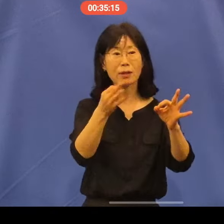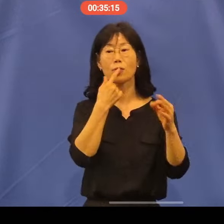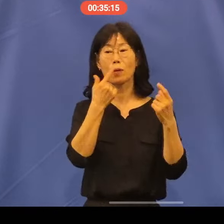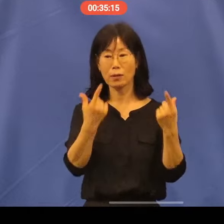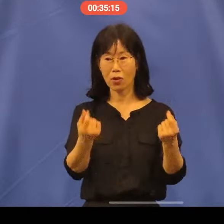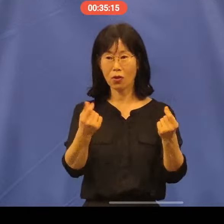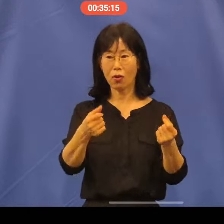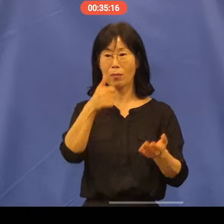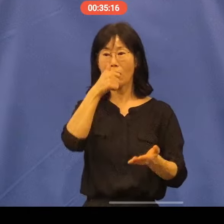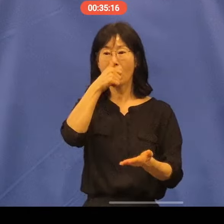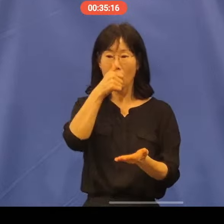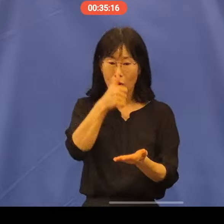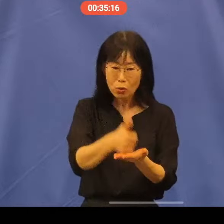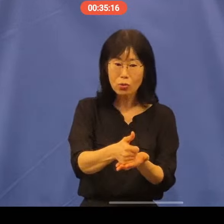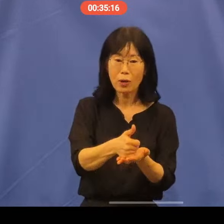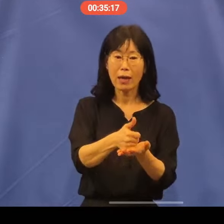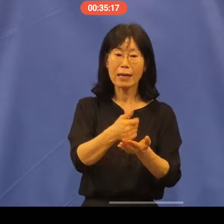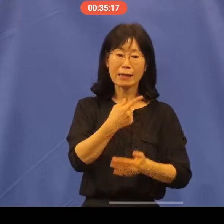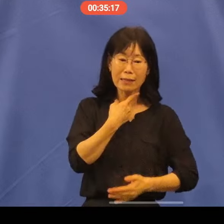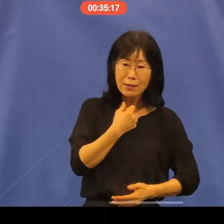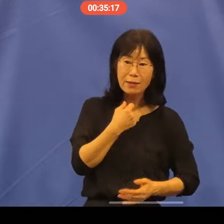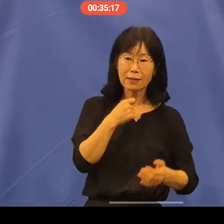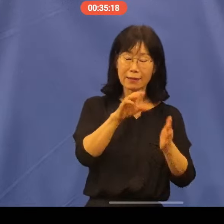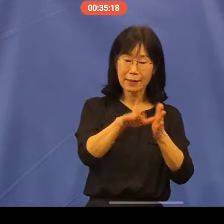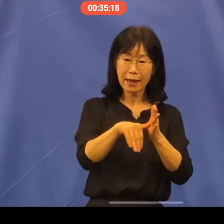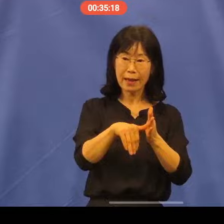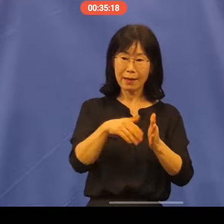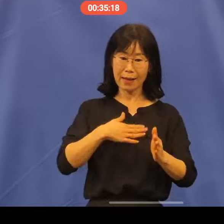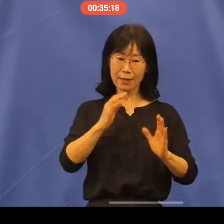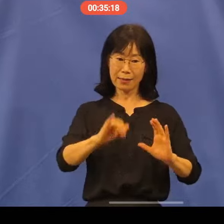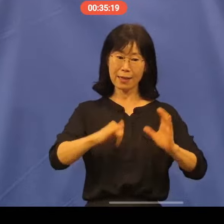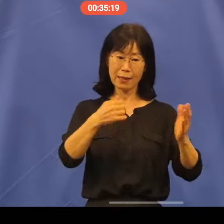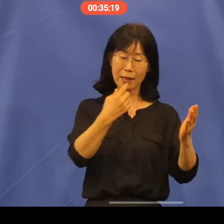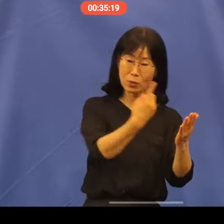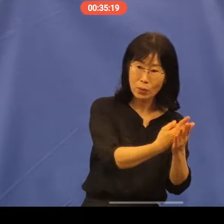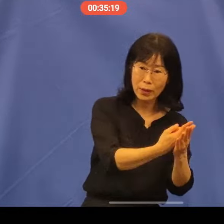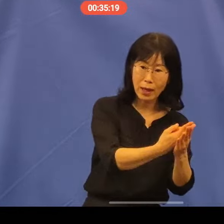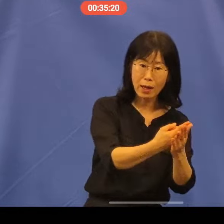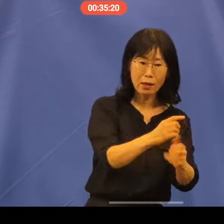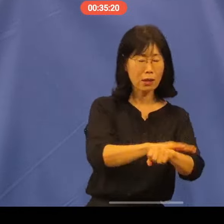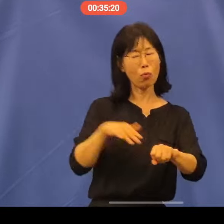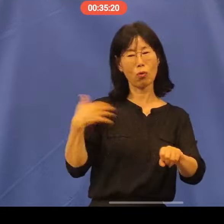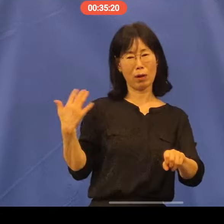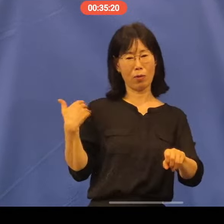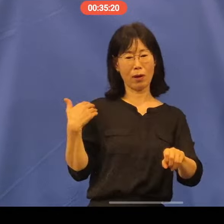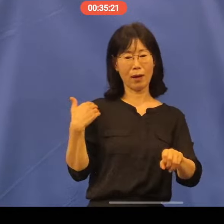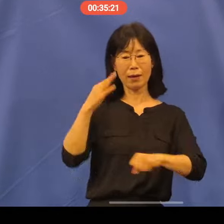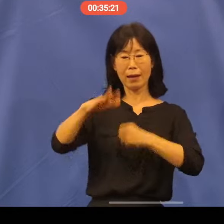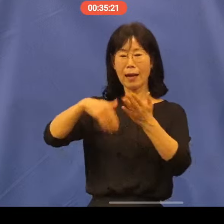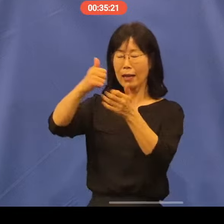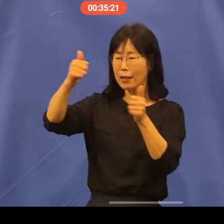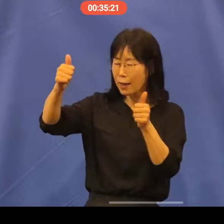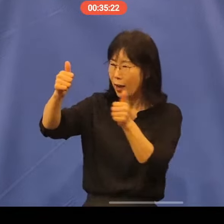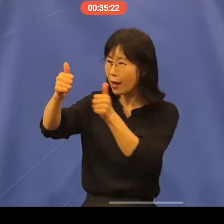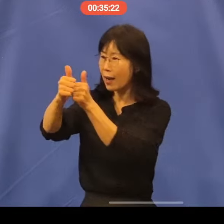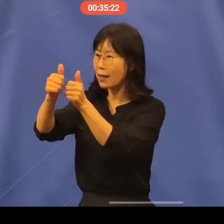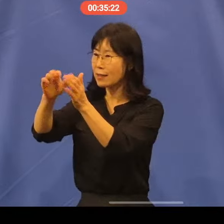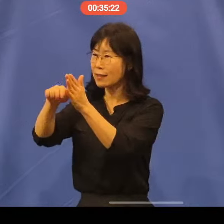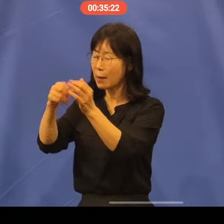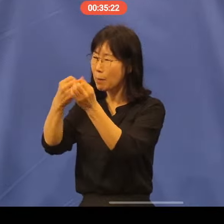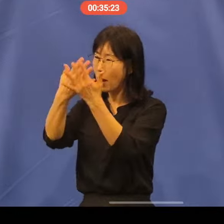날마다 죽노라는 고백을 해요. I die every day. 나는 날마다